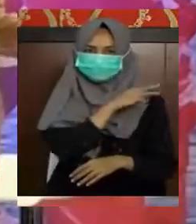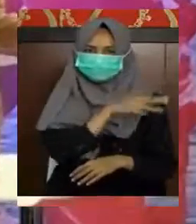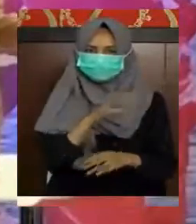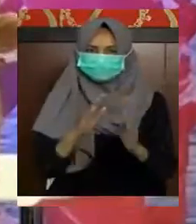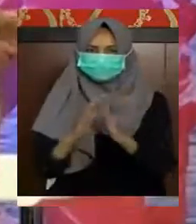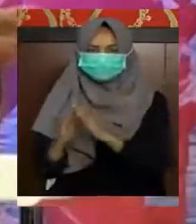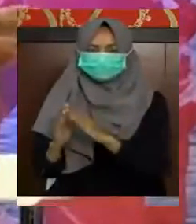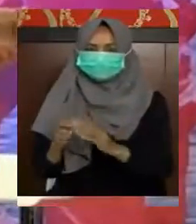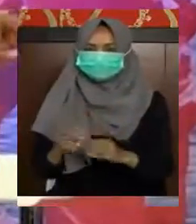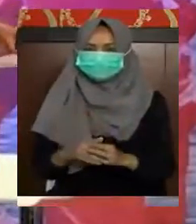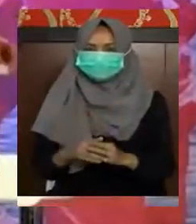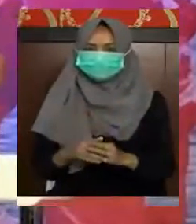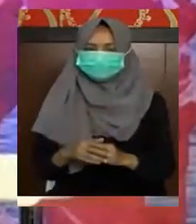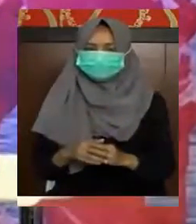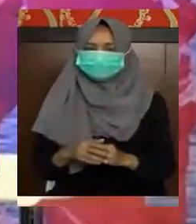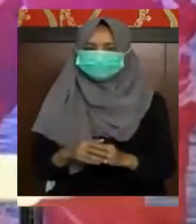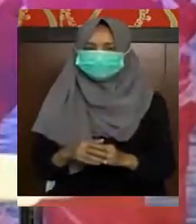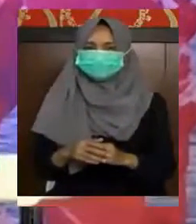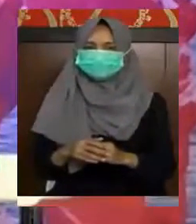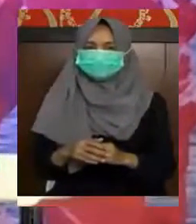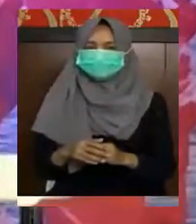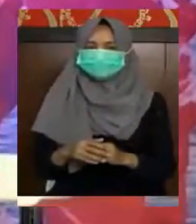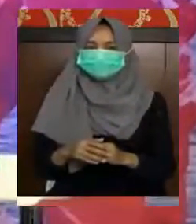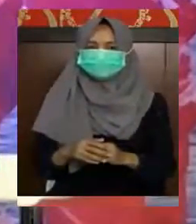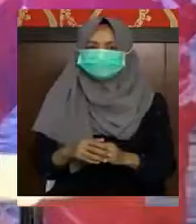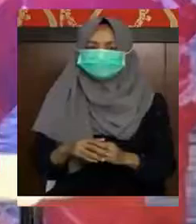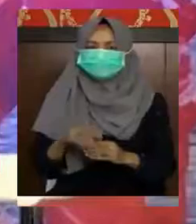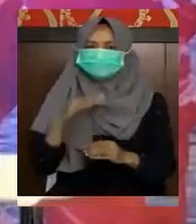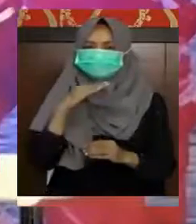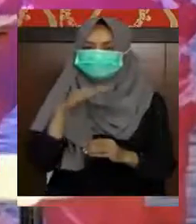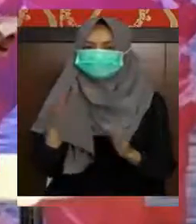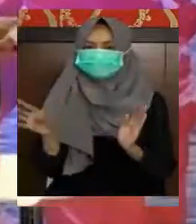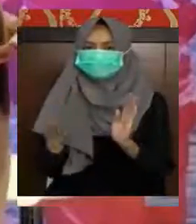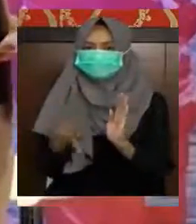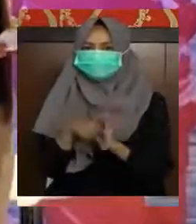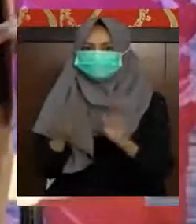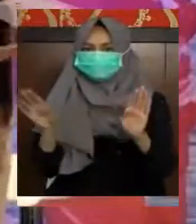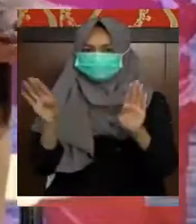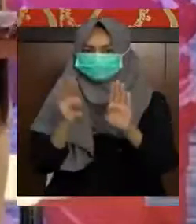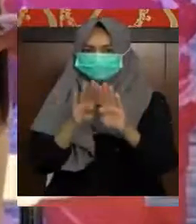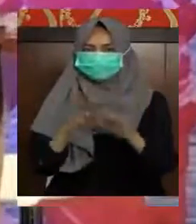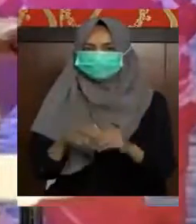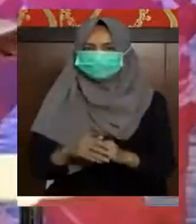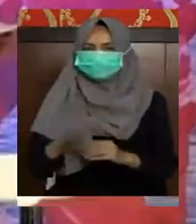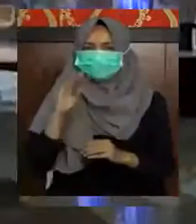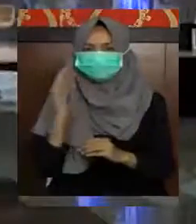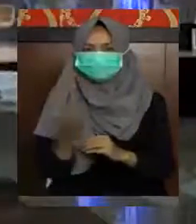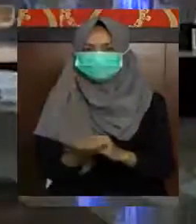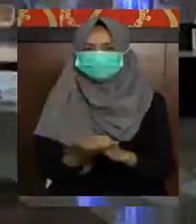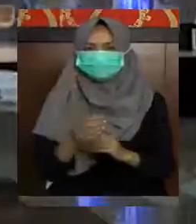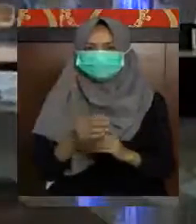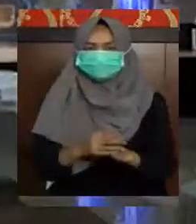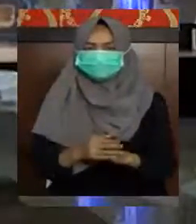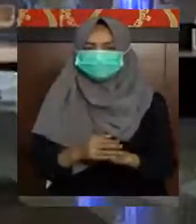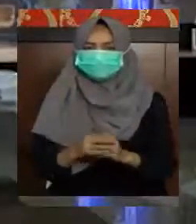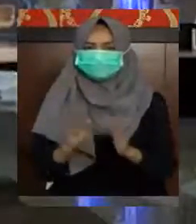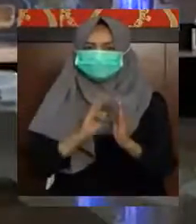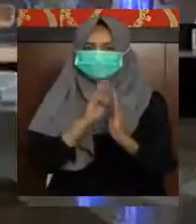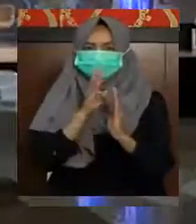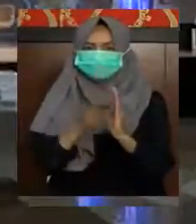mendapat ruang 1 menit bersama-sama di antara calon wali kota dan calon wakil wali kota untuk menyampaikan